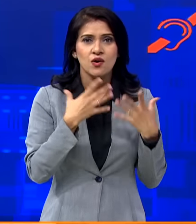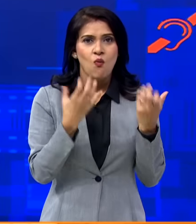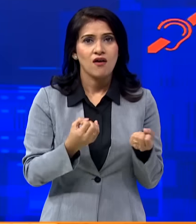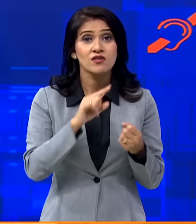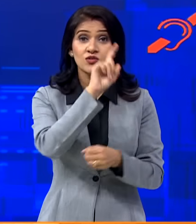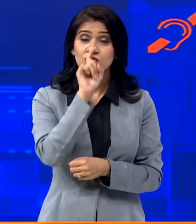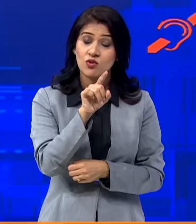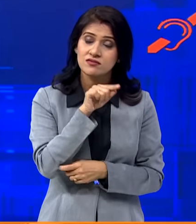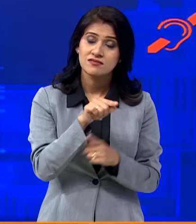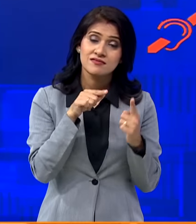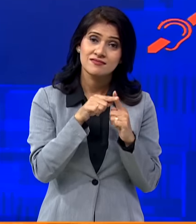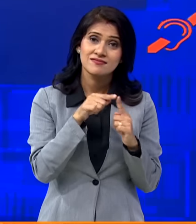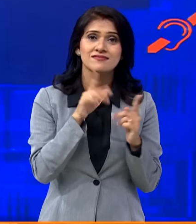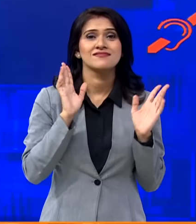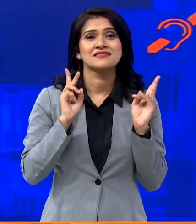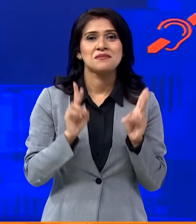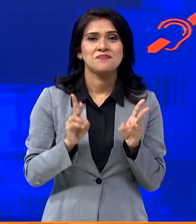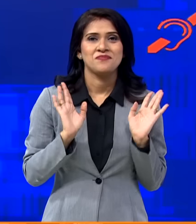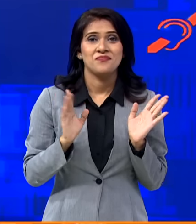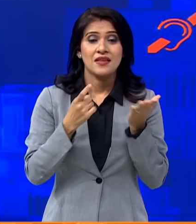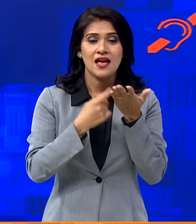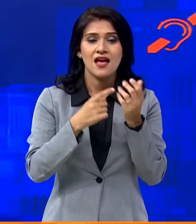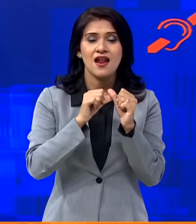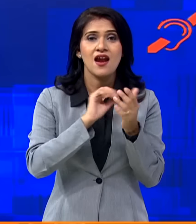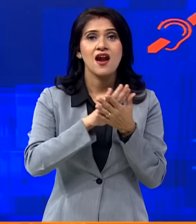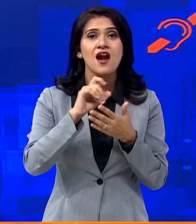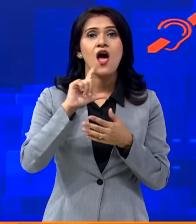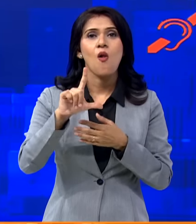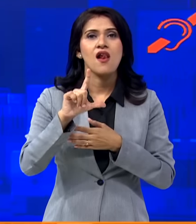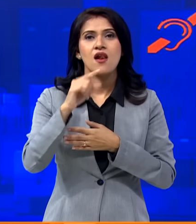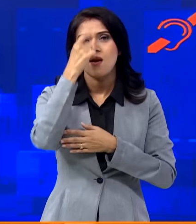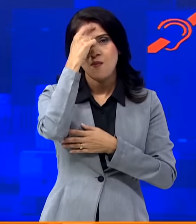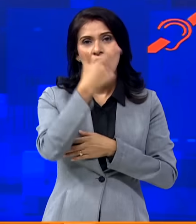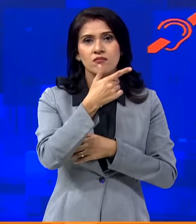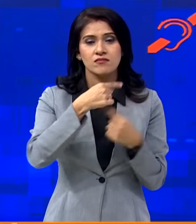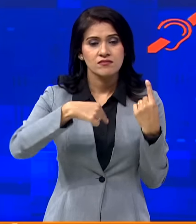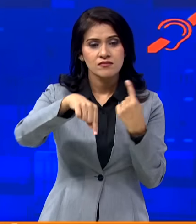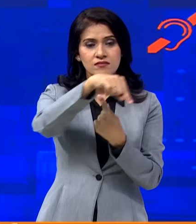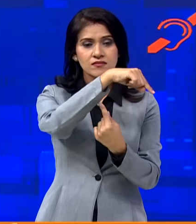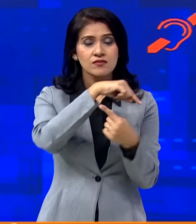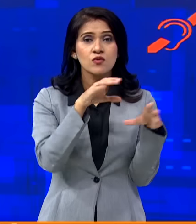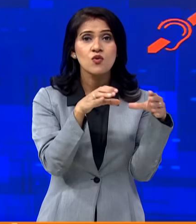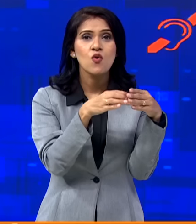चक्कर में देख क्या है कि राहुल गांधी जी के साथ एक चंडाल चौकड़ी